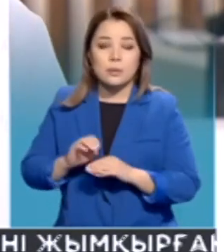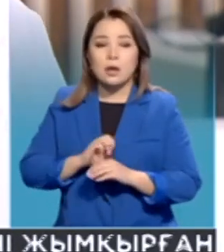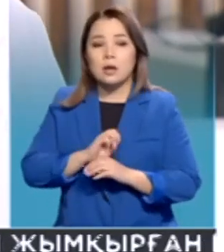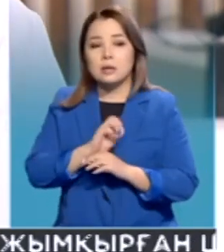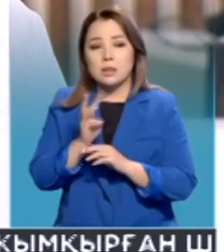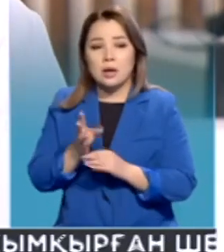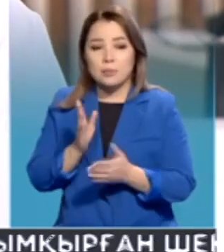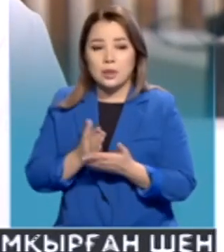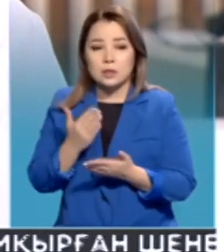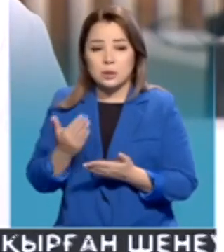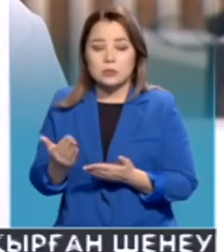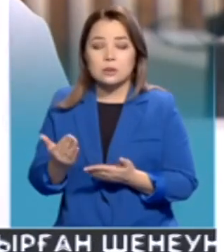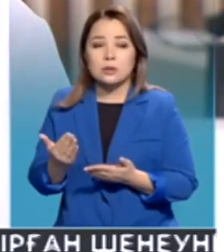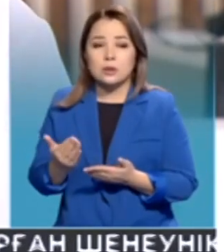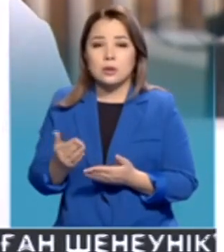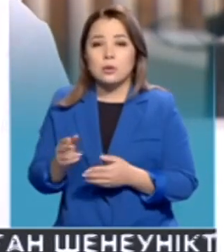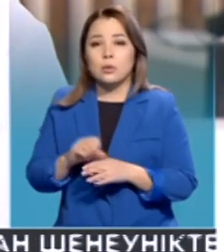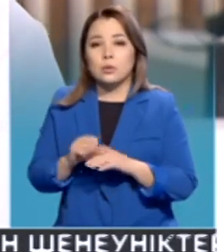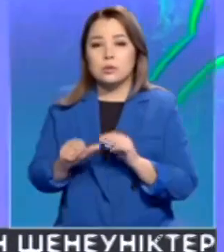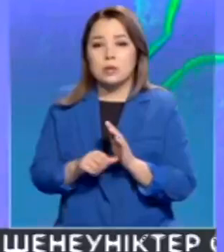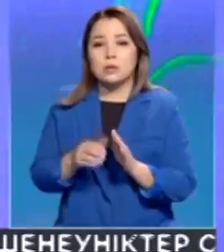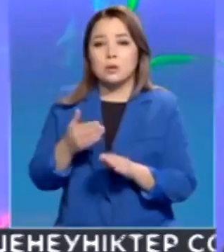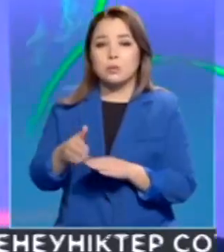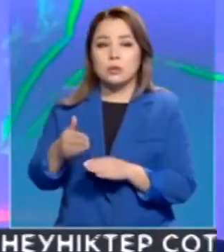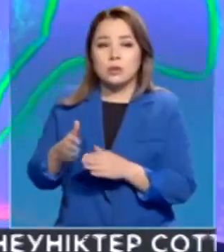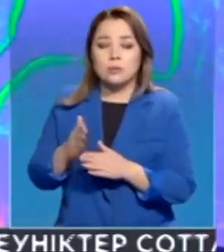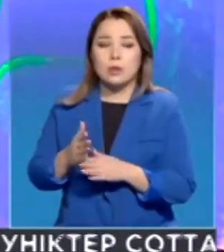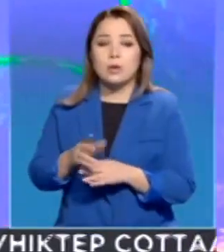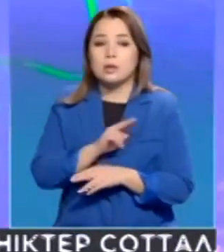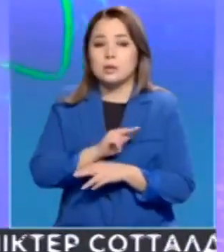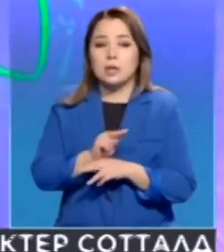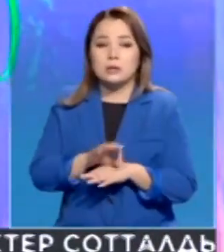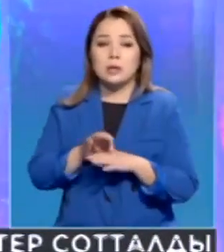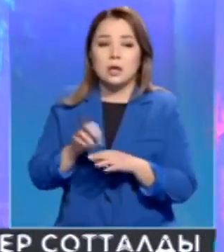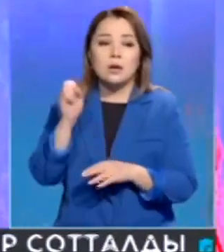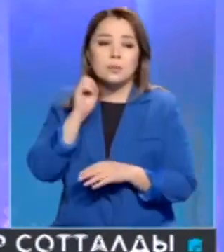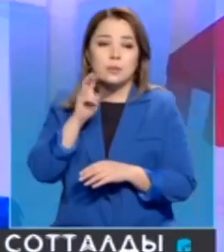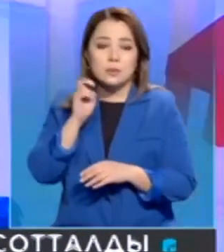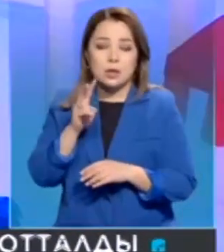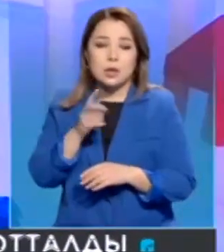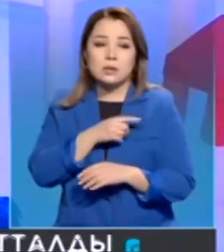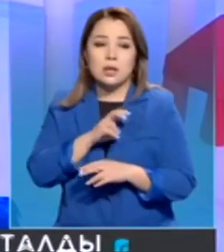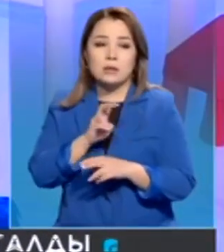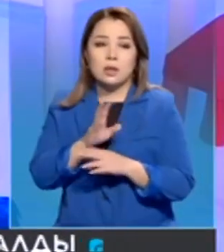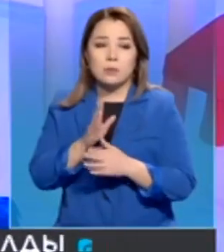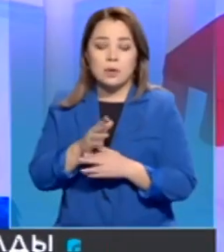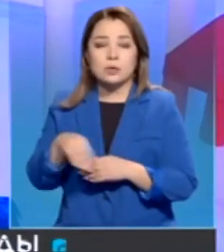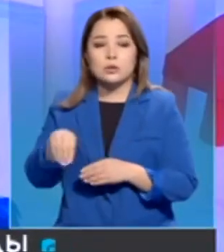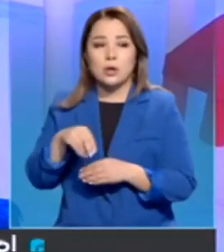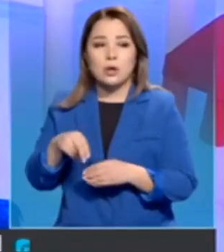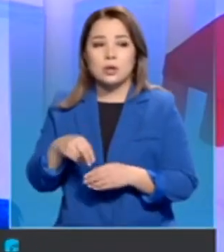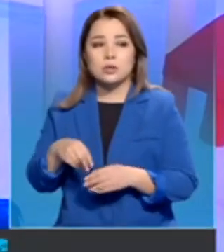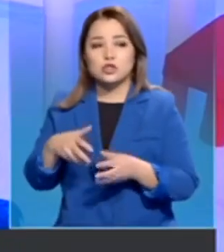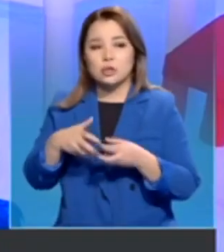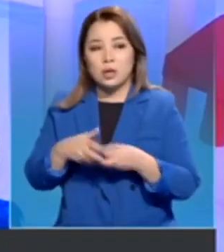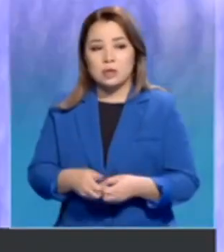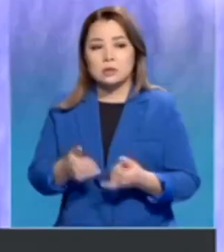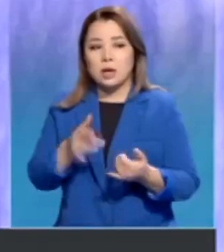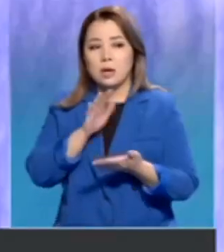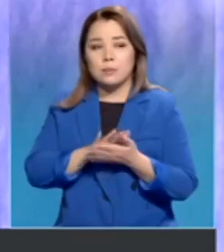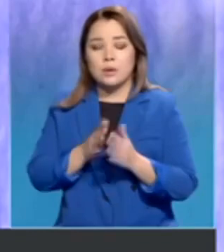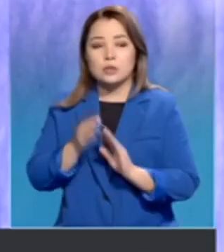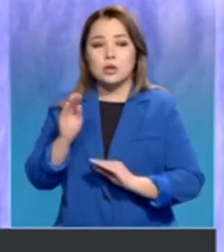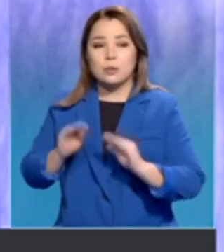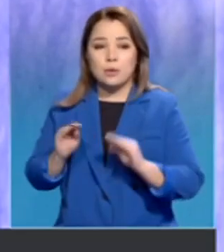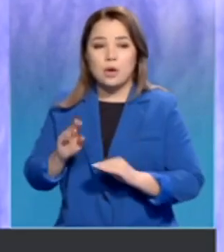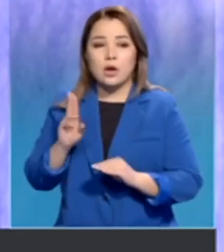жабдықталған оңалту бөлімі бар. Емханада күндізгі стационар жұмыс істейді. Тұз шахтасы мен лор комбайн сынды заманға сай